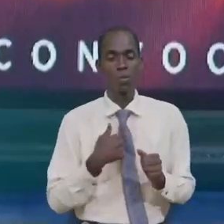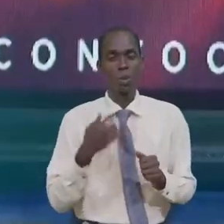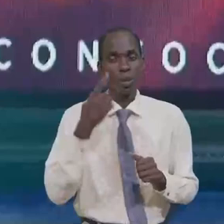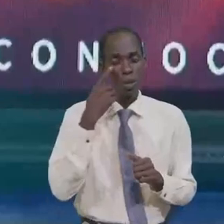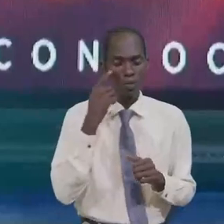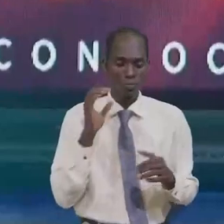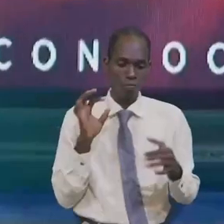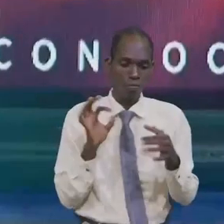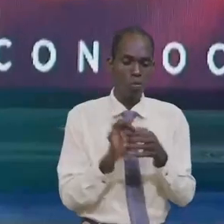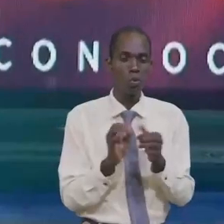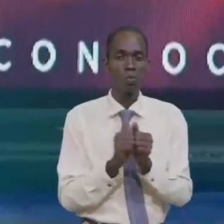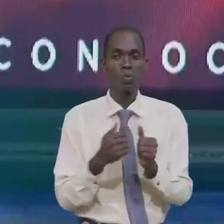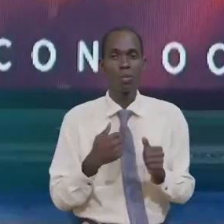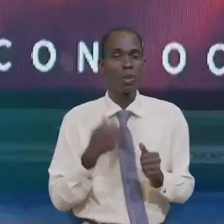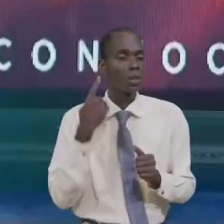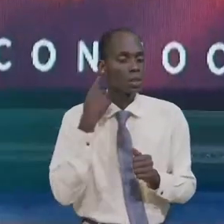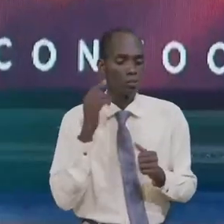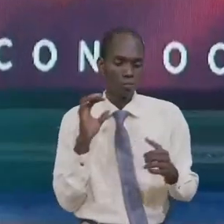les oreilles jointes